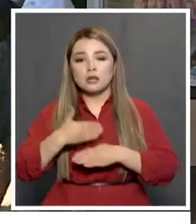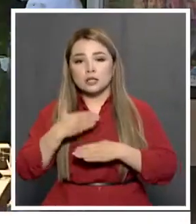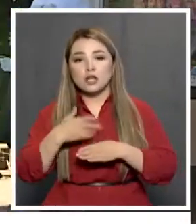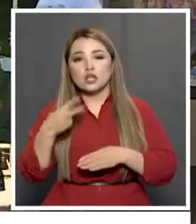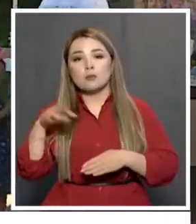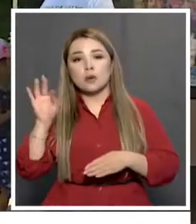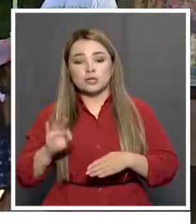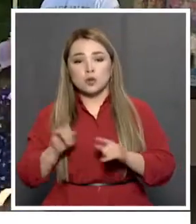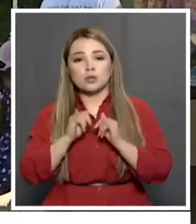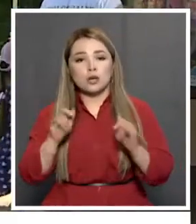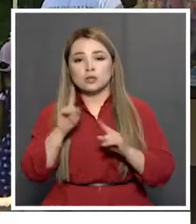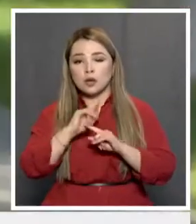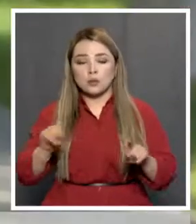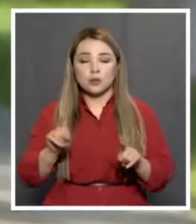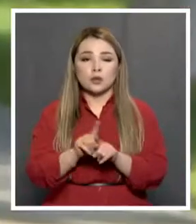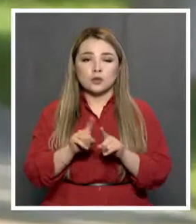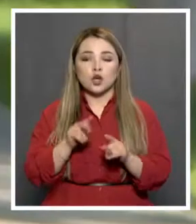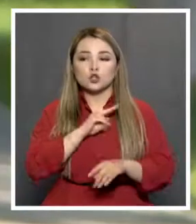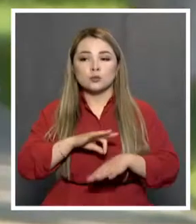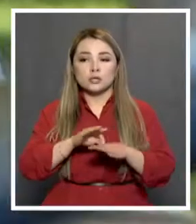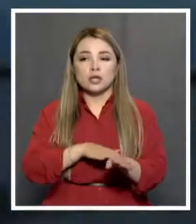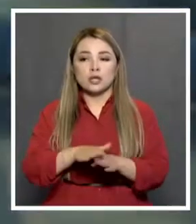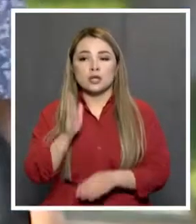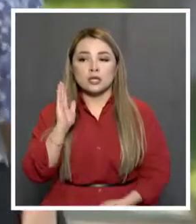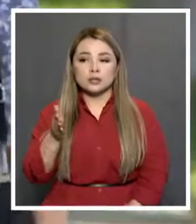20%-дан аспайтын талаппен жұмыс істейді.